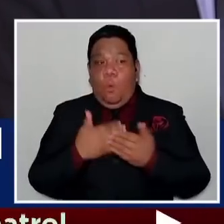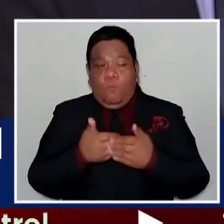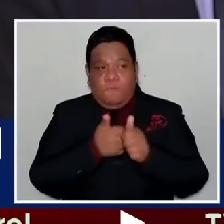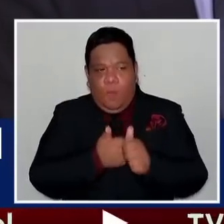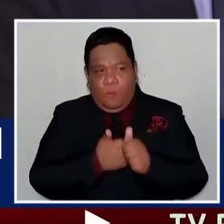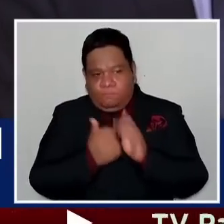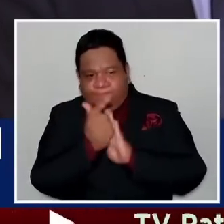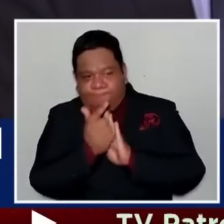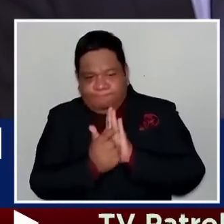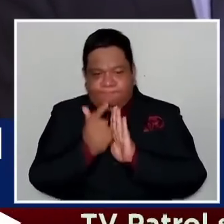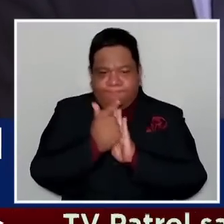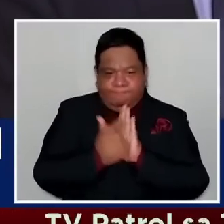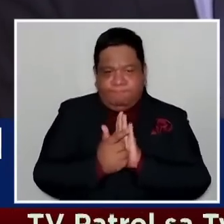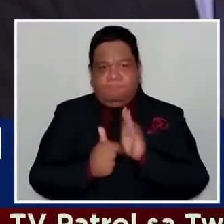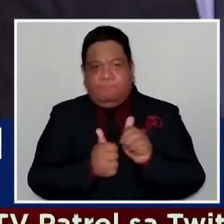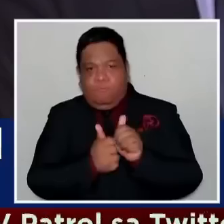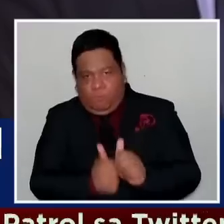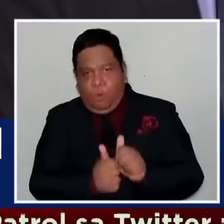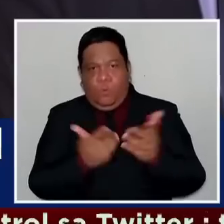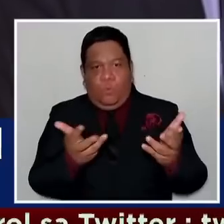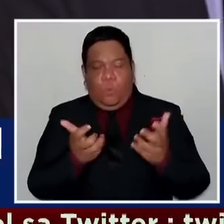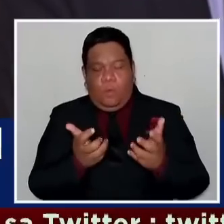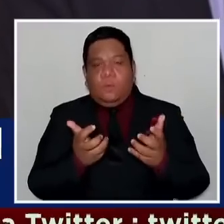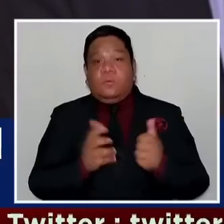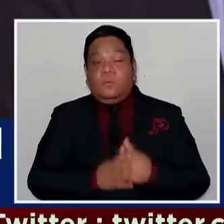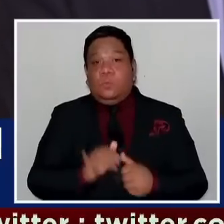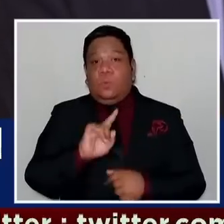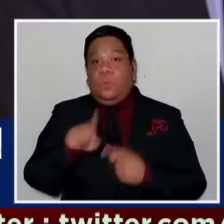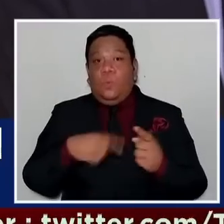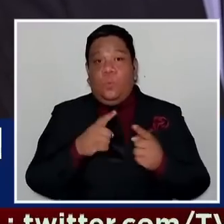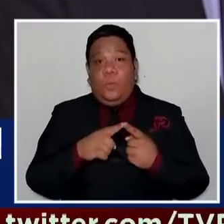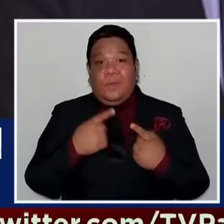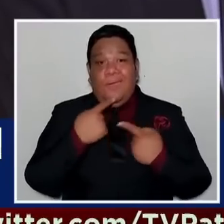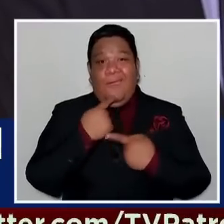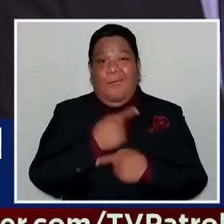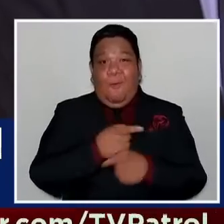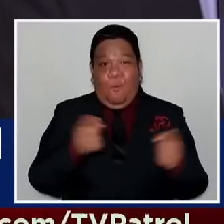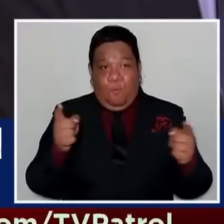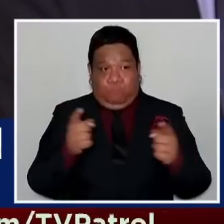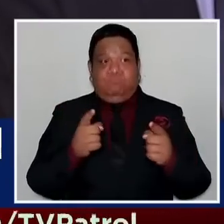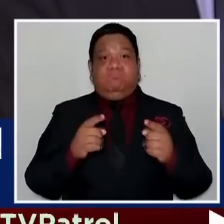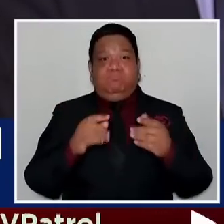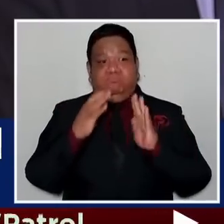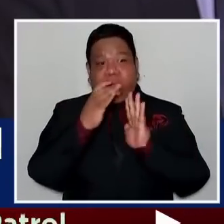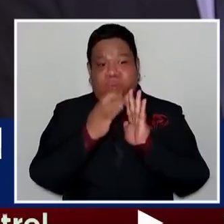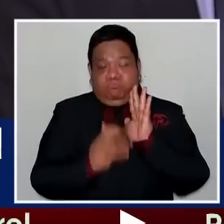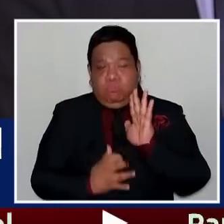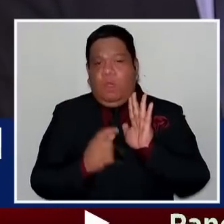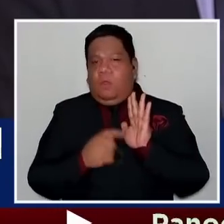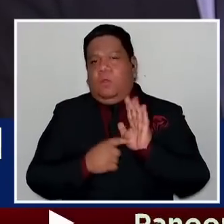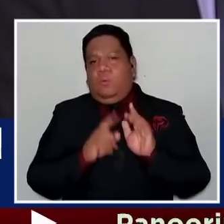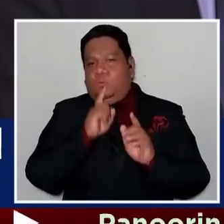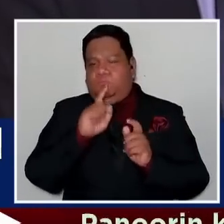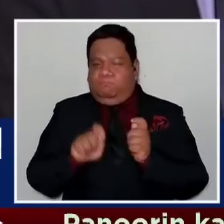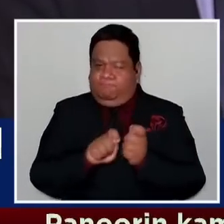dito. We just want that when we make a statement, talagang airtight ang lahat na ito.